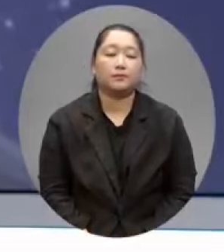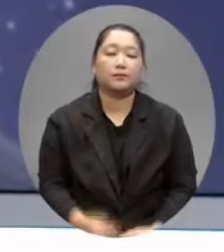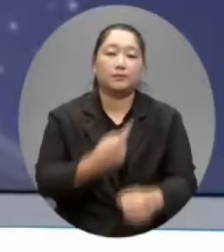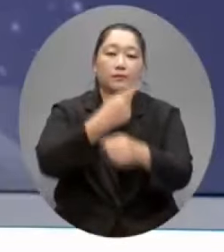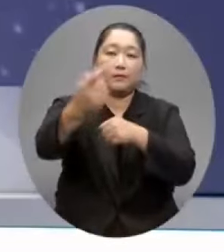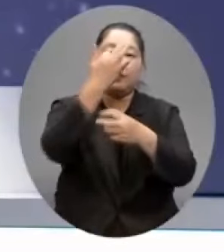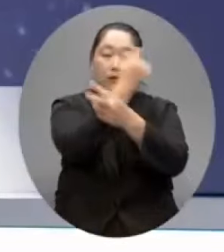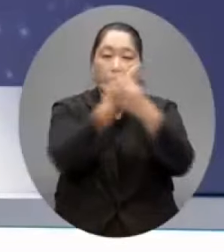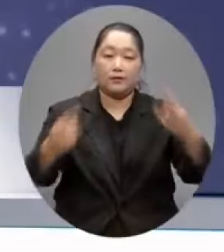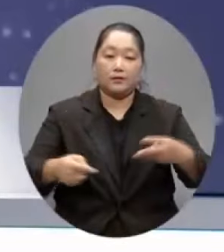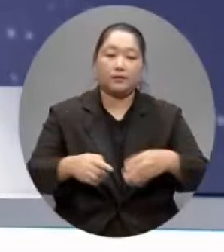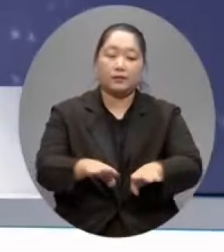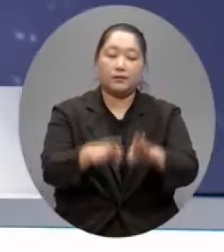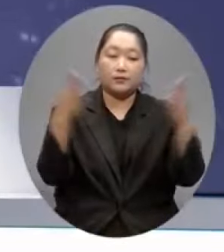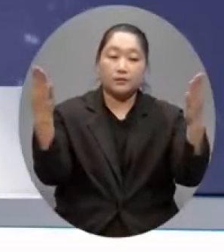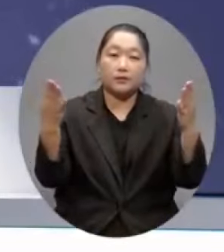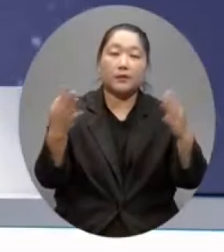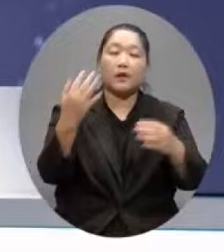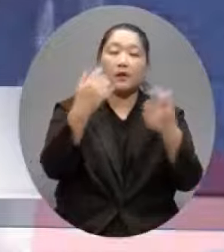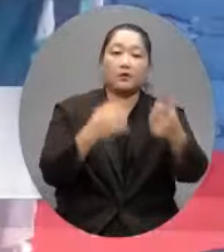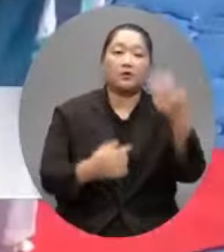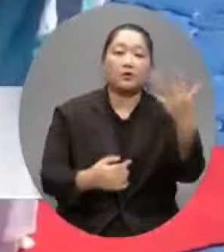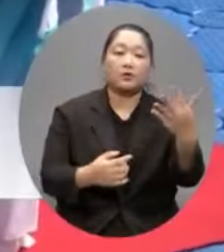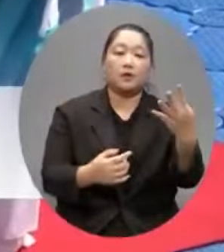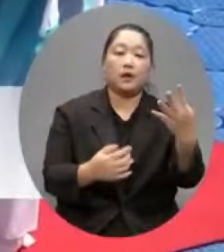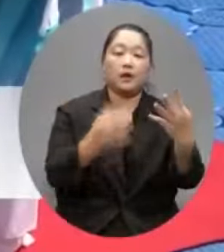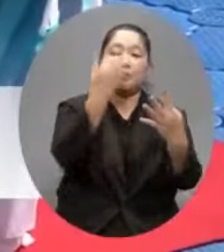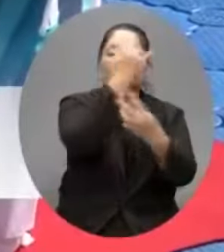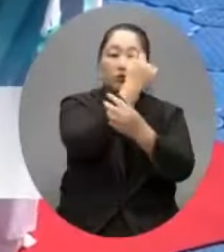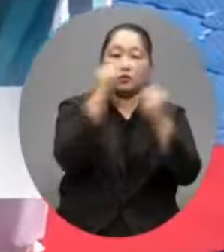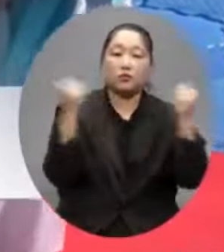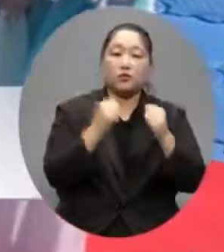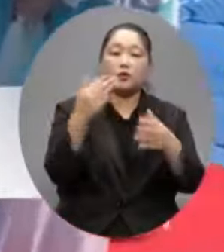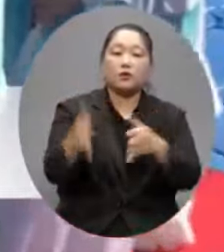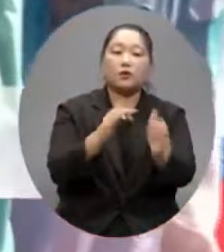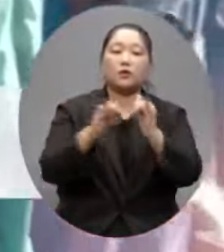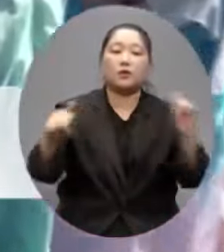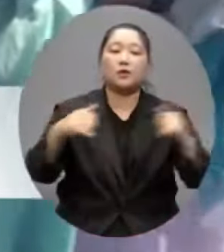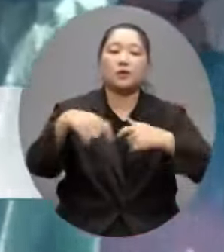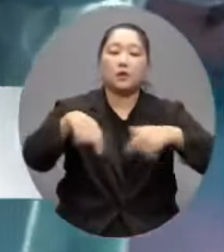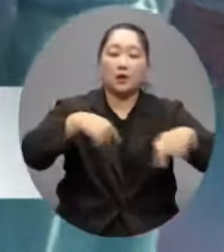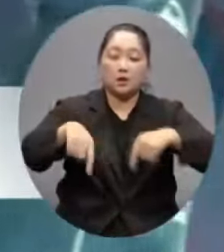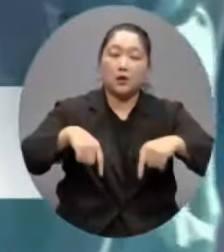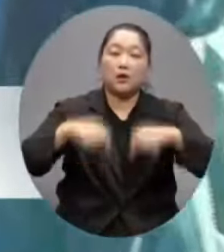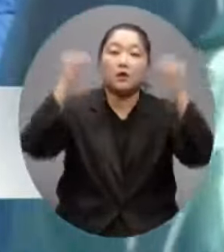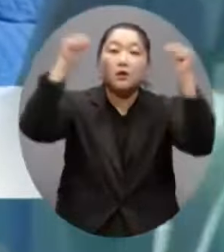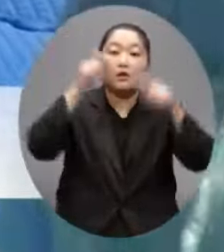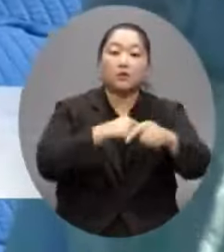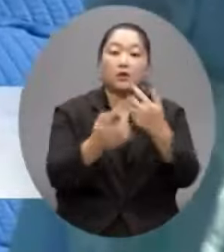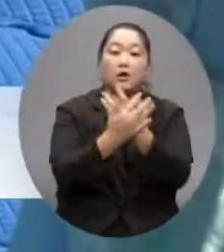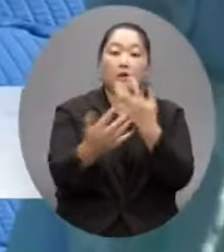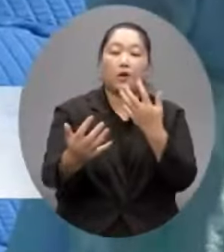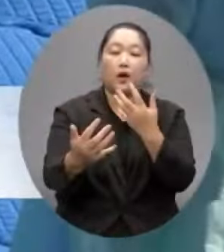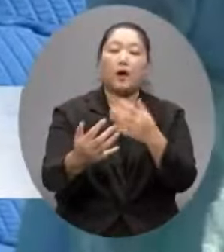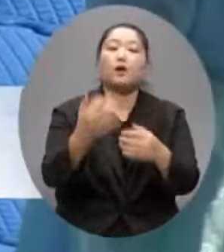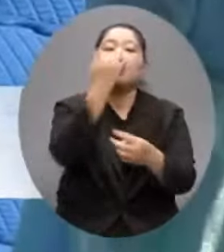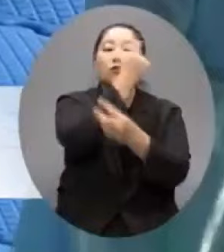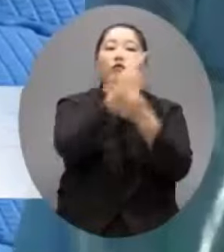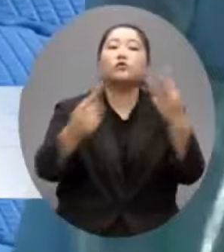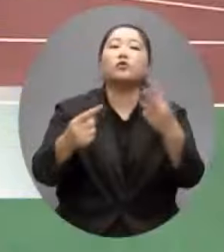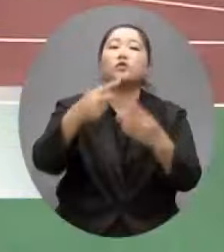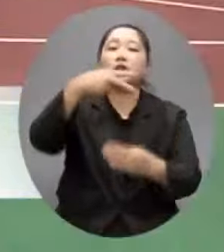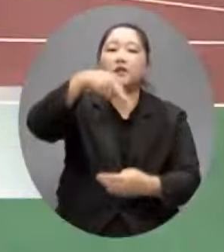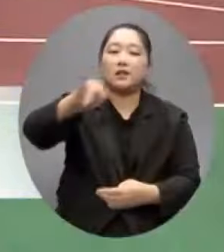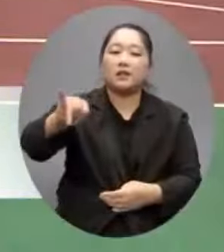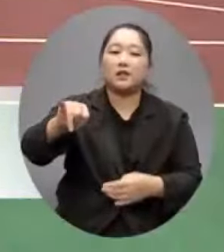내년 충주에서 개최되는 제64회 충북도민체육대회 상징물이 충주의 마스코트인 충주시로